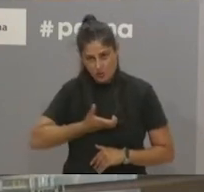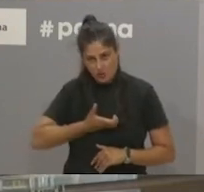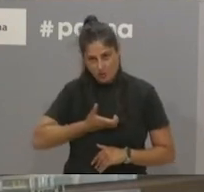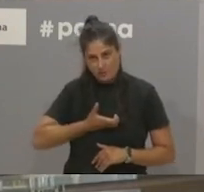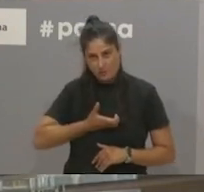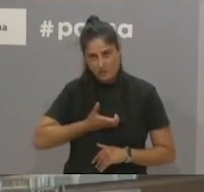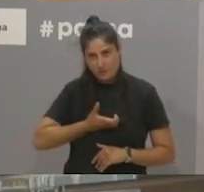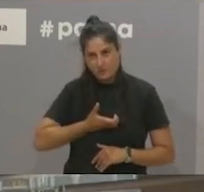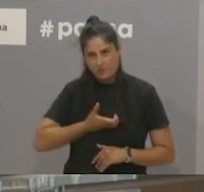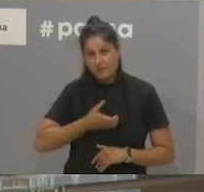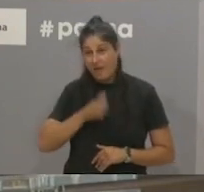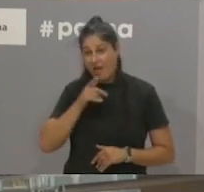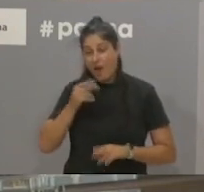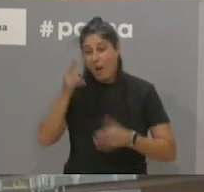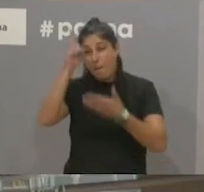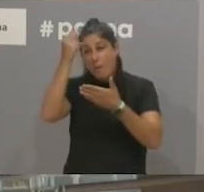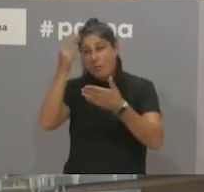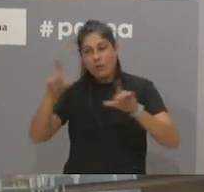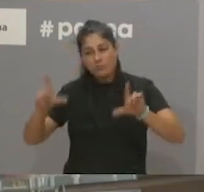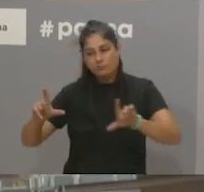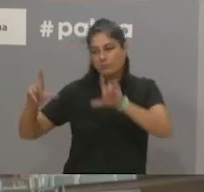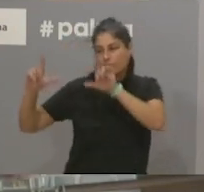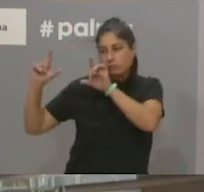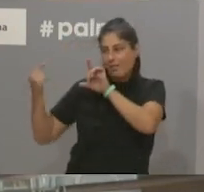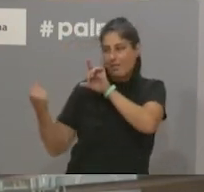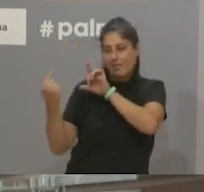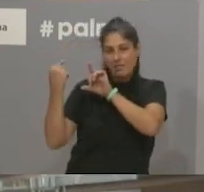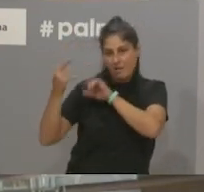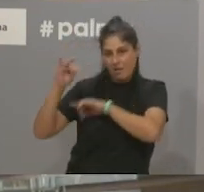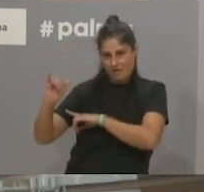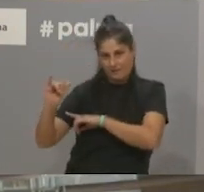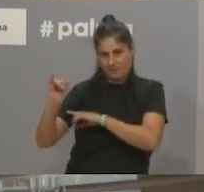esquadra del qual penja darrere meu, a la meva esquerra.